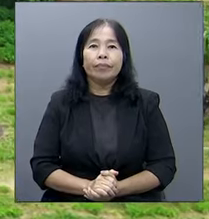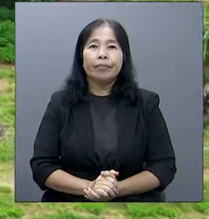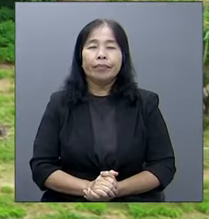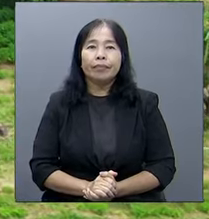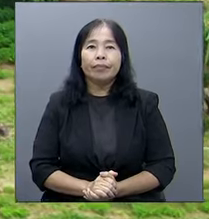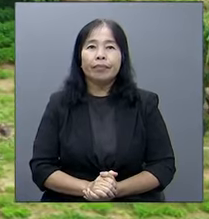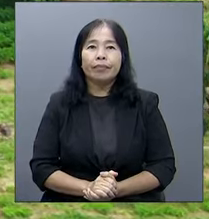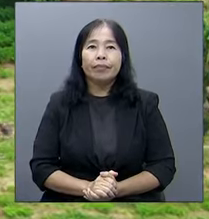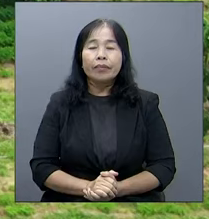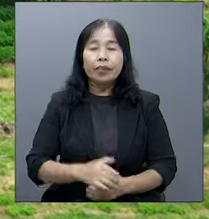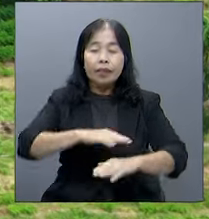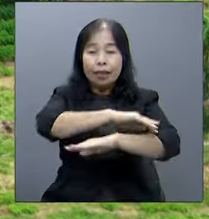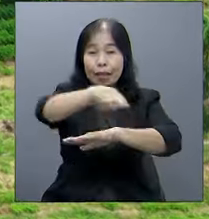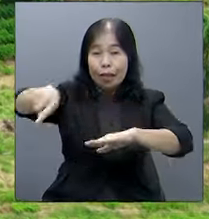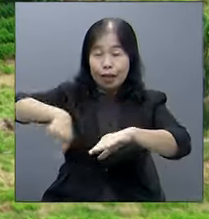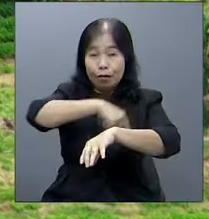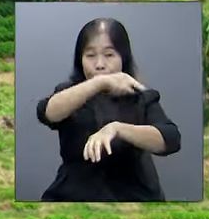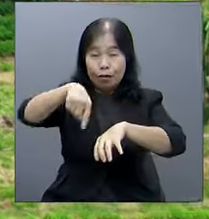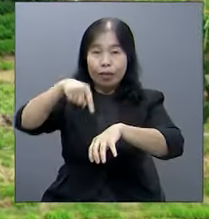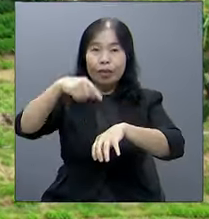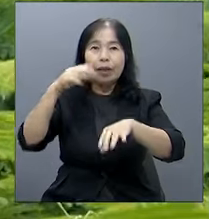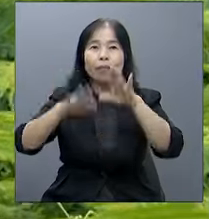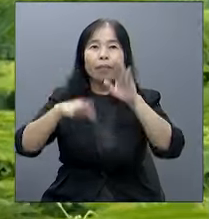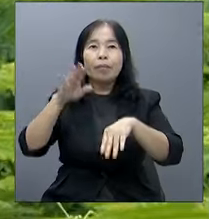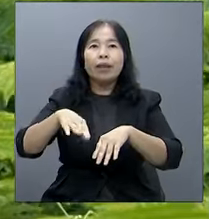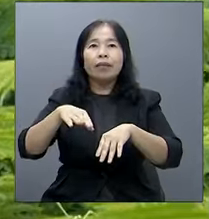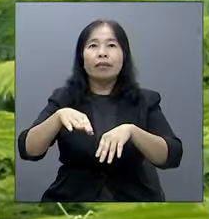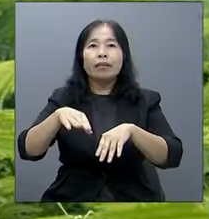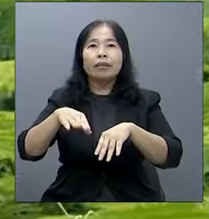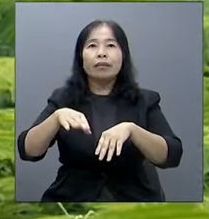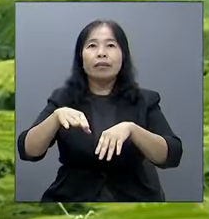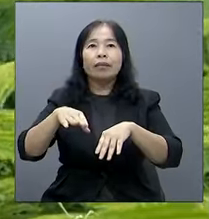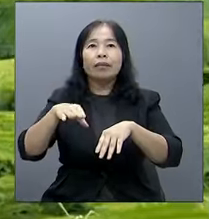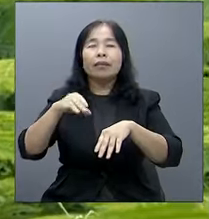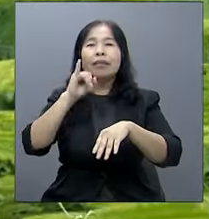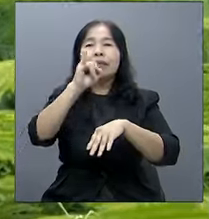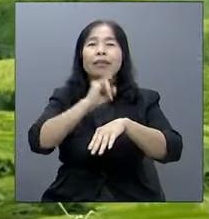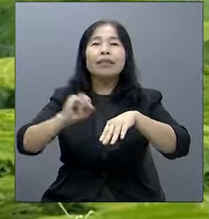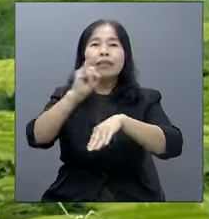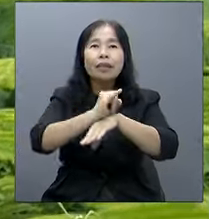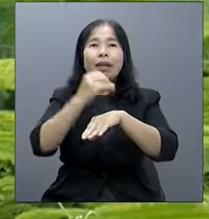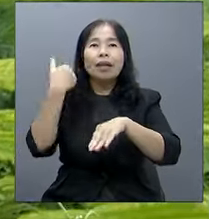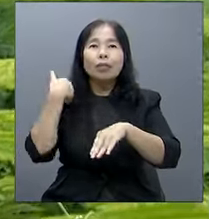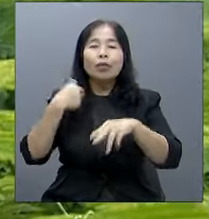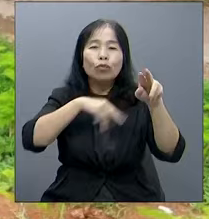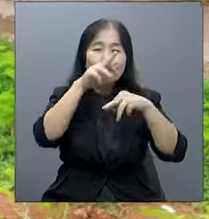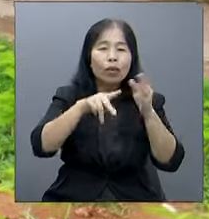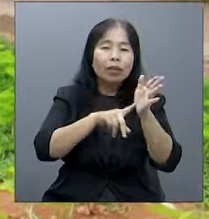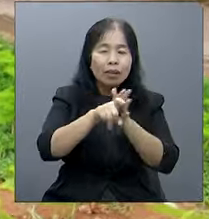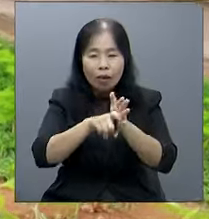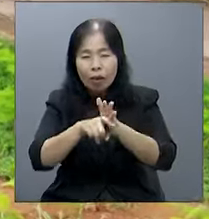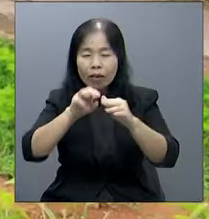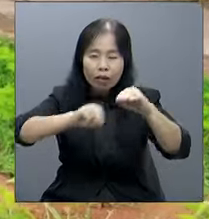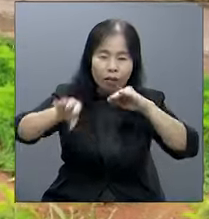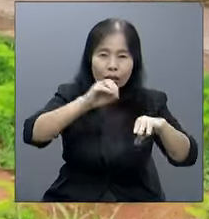พื้ที่ทั้มุด ที่marks étดวาพ์รBlackbet tเท้ามาผมก็ตื่นมาก็มาดู แล้วผมคนอนestแลว Mmm Qur